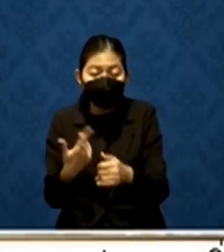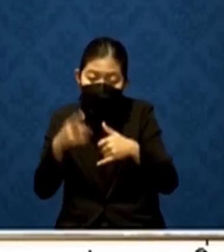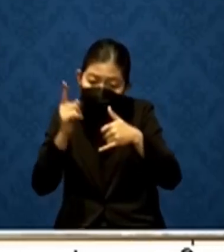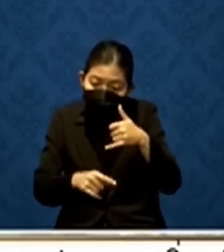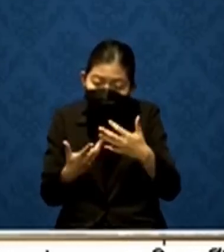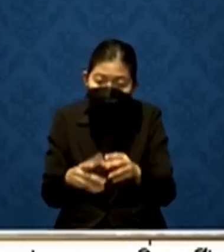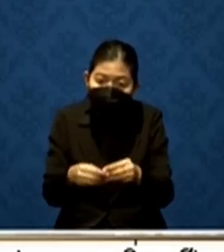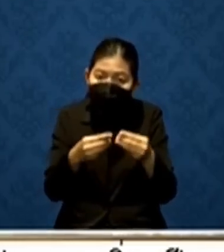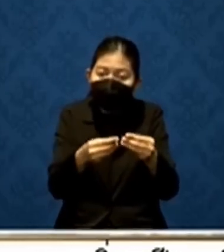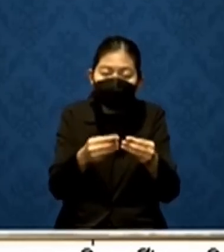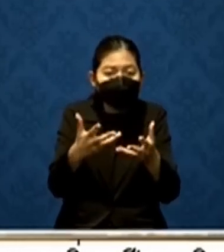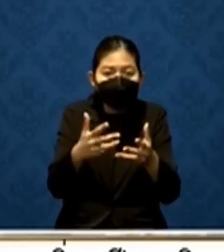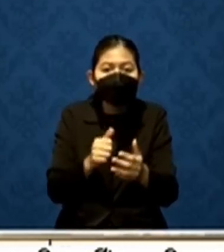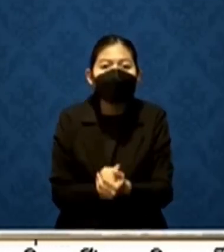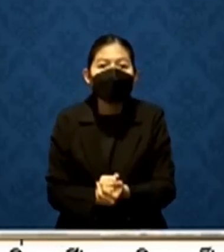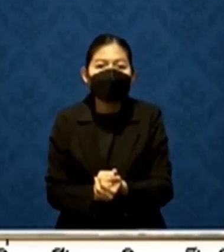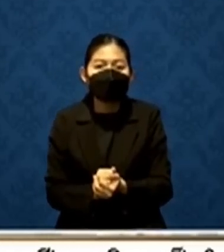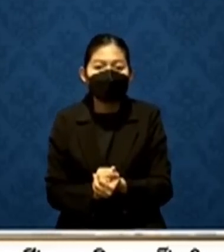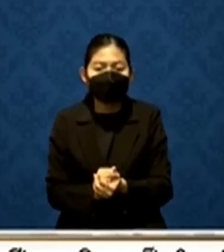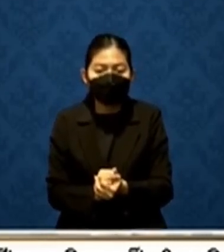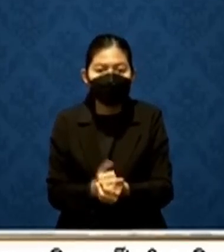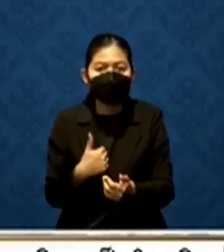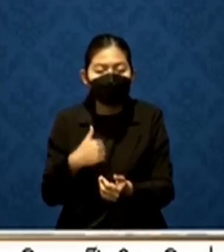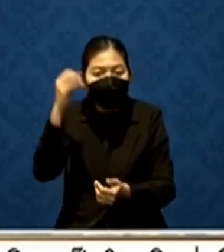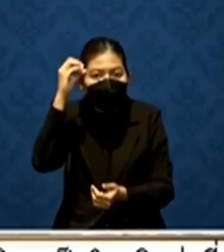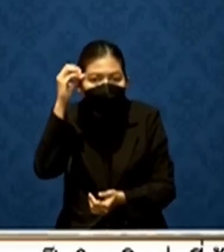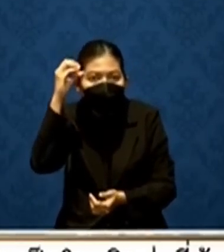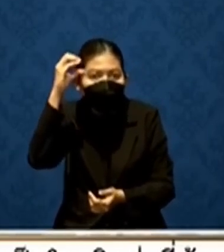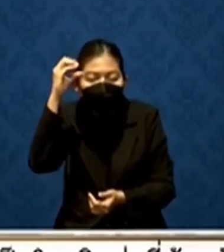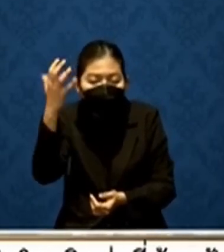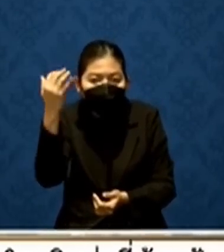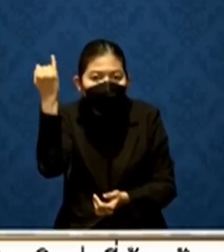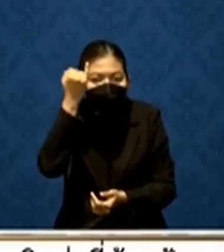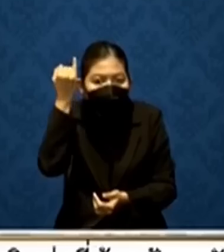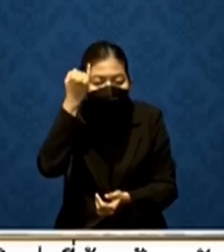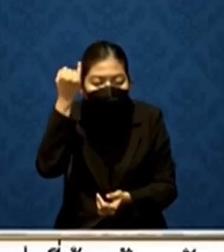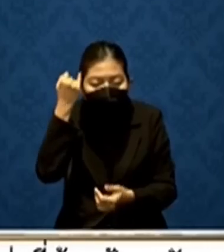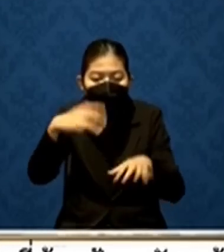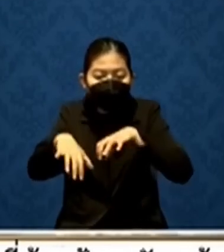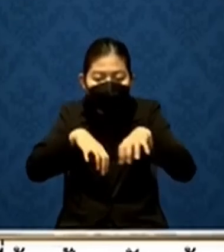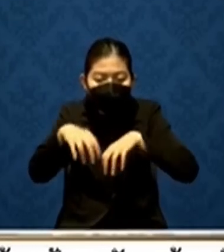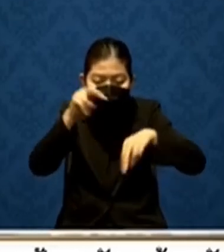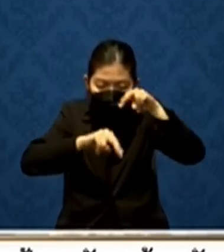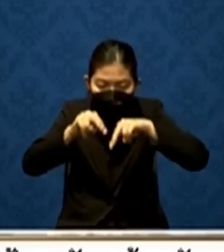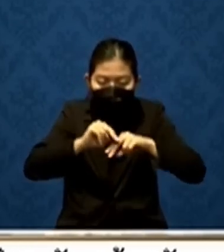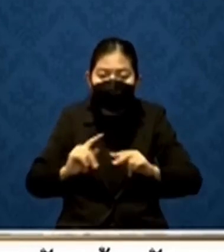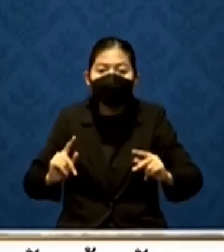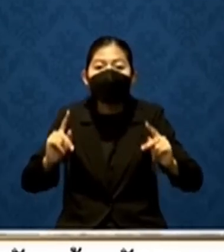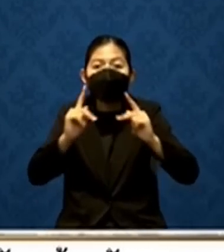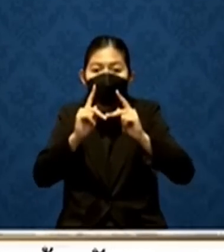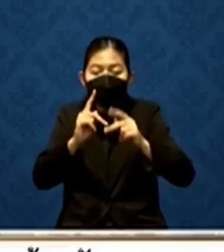รัฐล้มเหลวและไร้ความรู้ความสามารถในการบริหารราชการของกระทรวงพาณิชย์